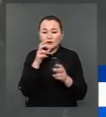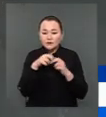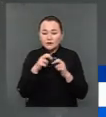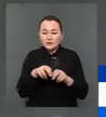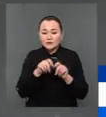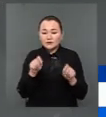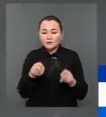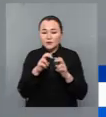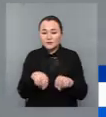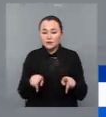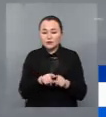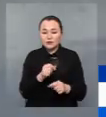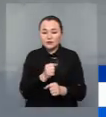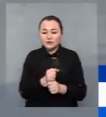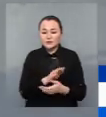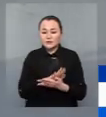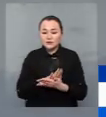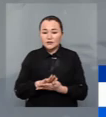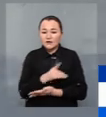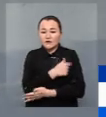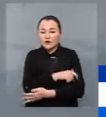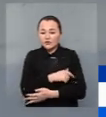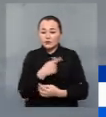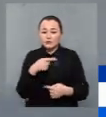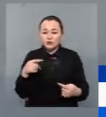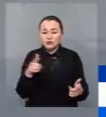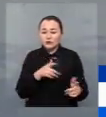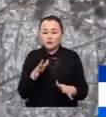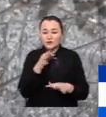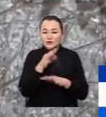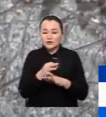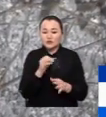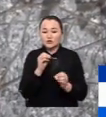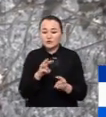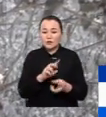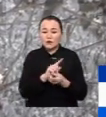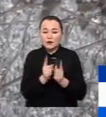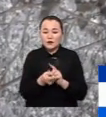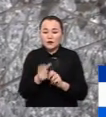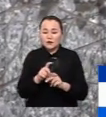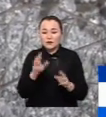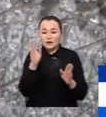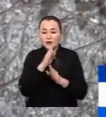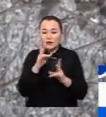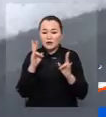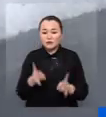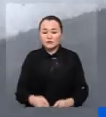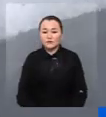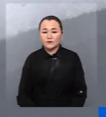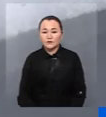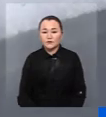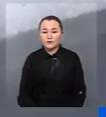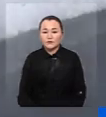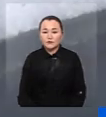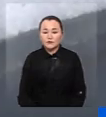открыл проверку. Тоже делают санэпидемиологи. Пока ни те, ни другие не готовы сказать, чем обернется эта экологическая катастрофа.